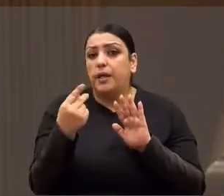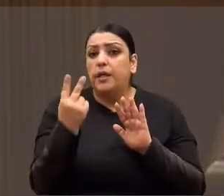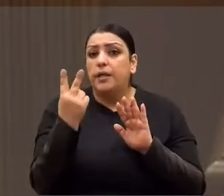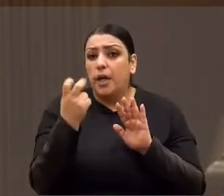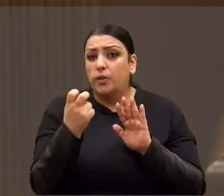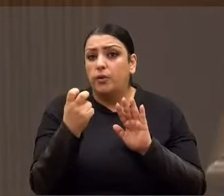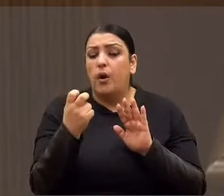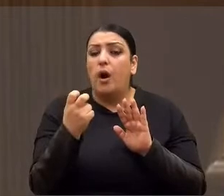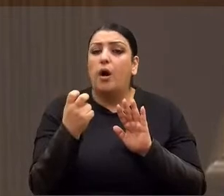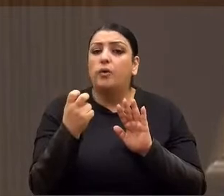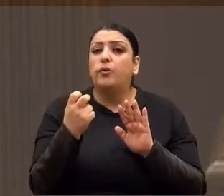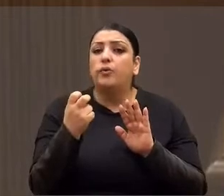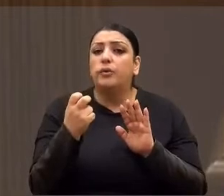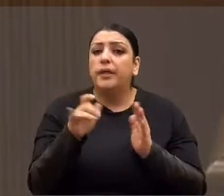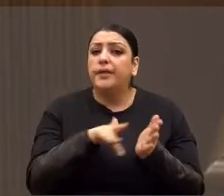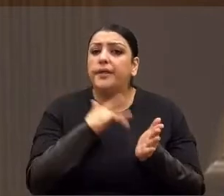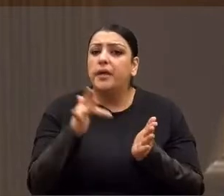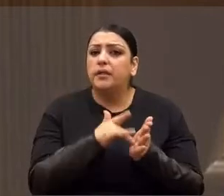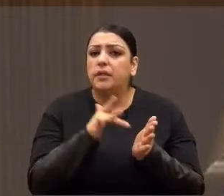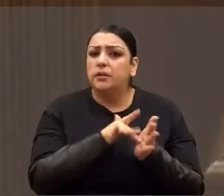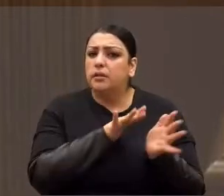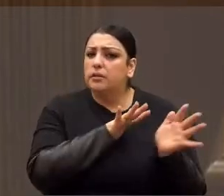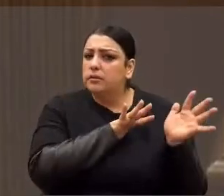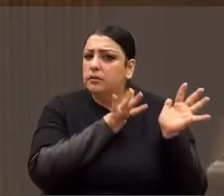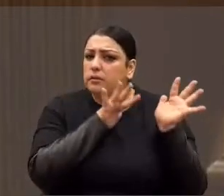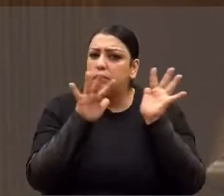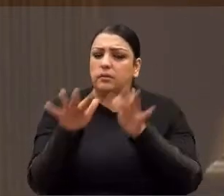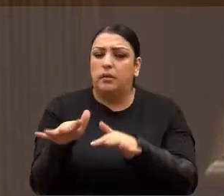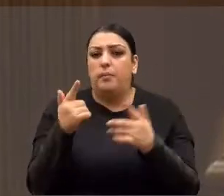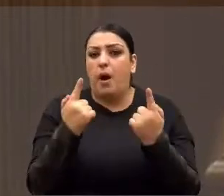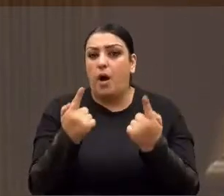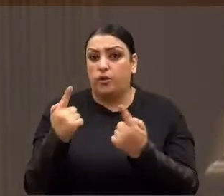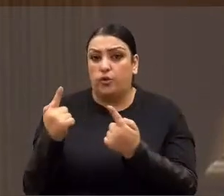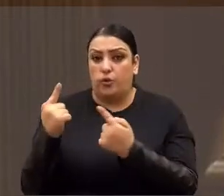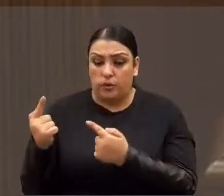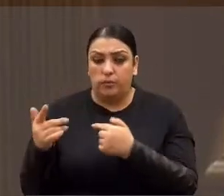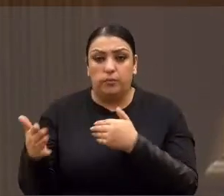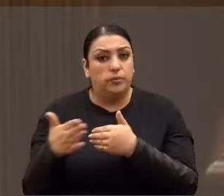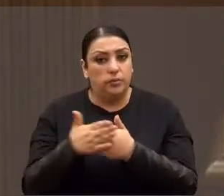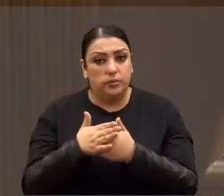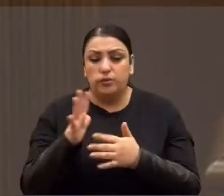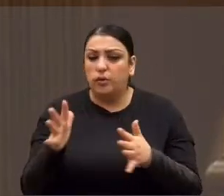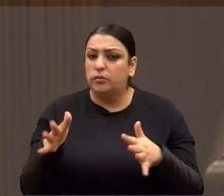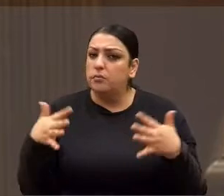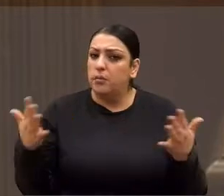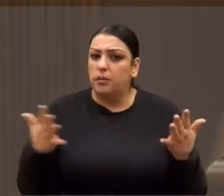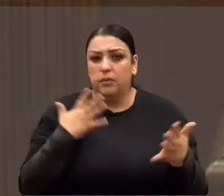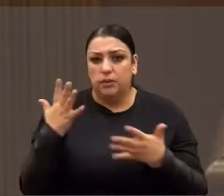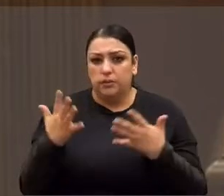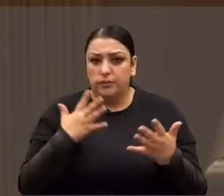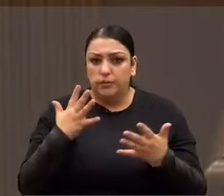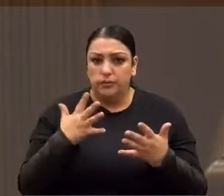1260 երկրներից եկած 1200 պատվիրակների առաջեր, որը մեծ ոգևորությամբ ընդունվեց։